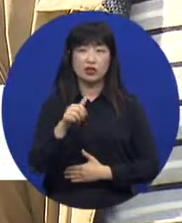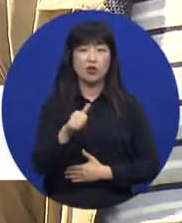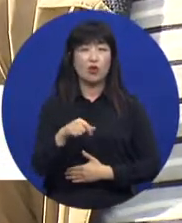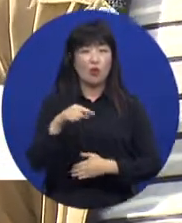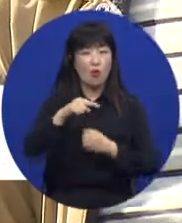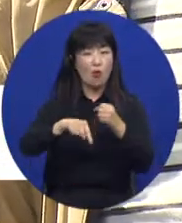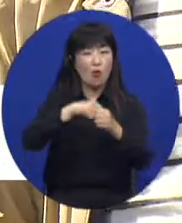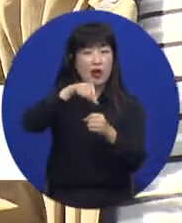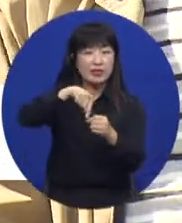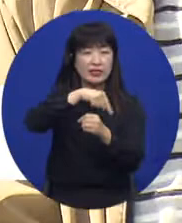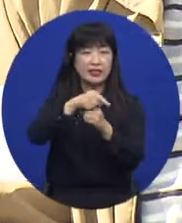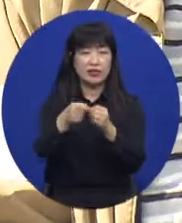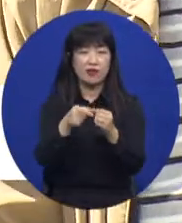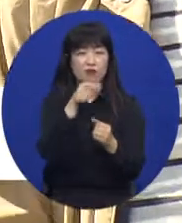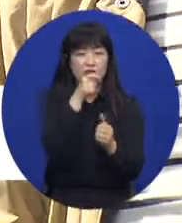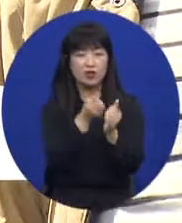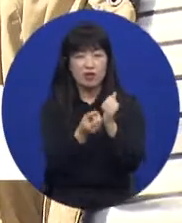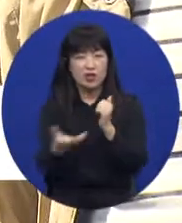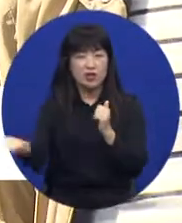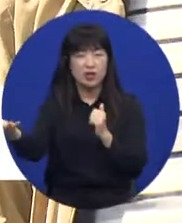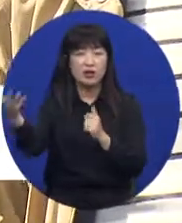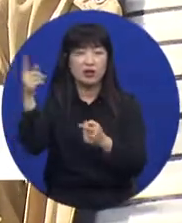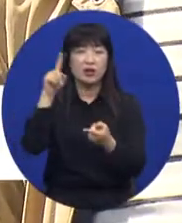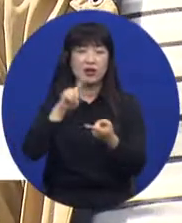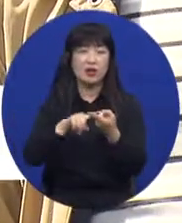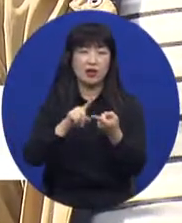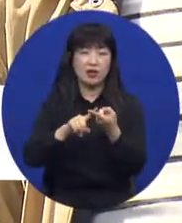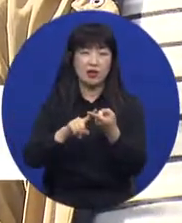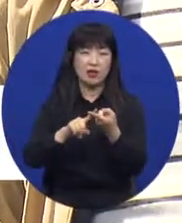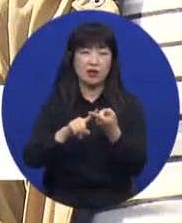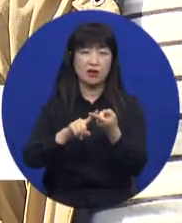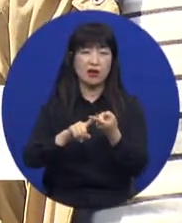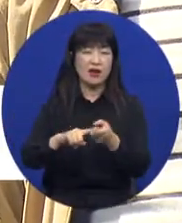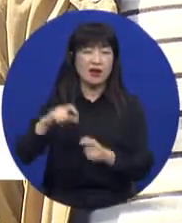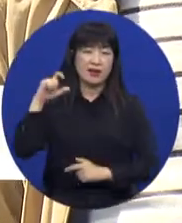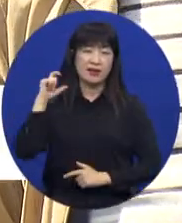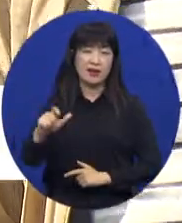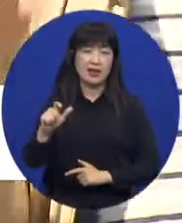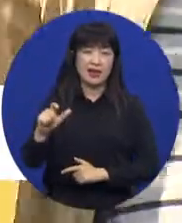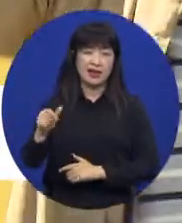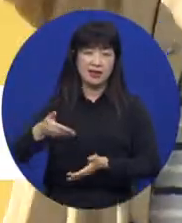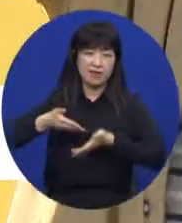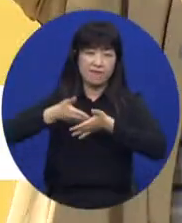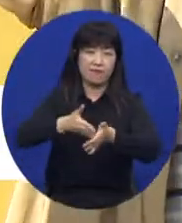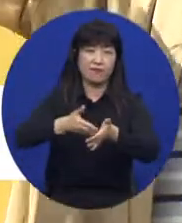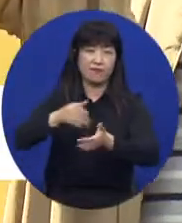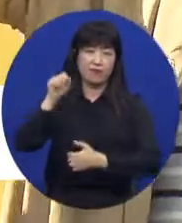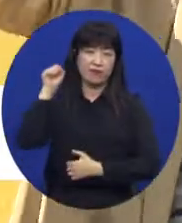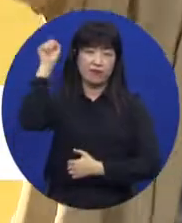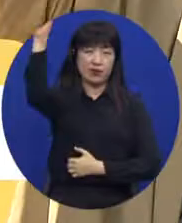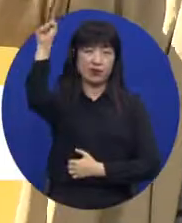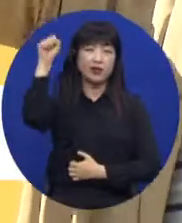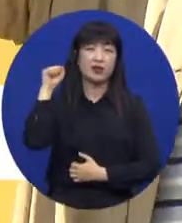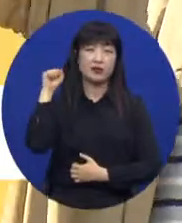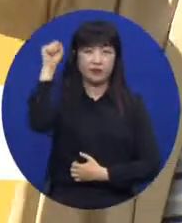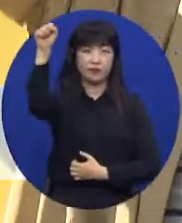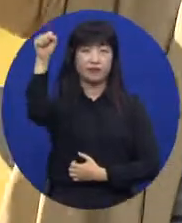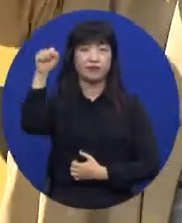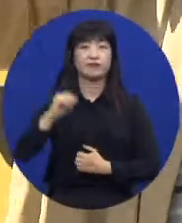원전 방사능 오염수 해양 방류 결정 철회를 강력하게 요구한다.